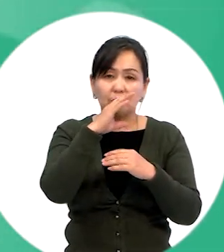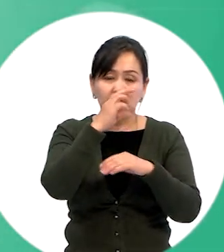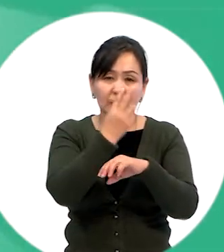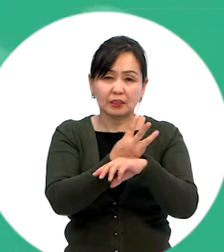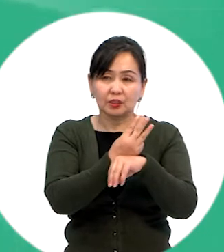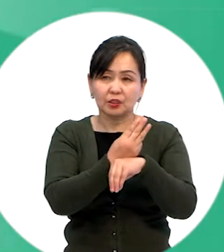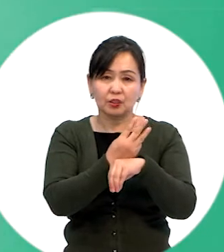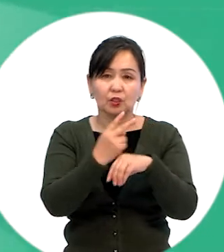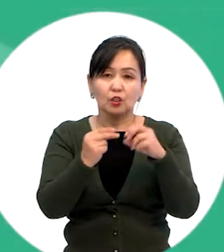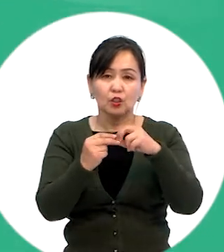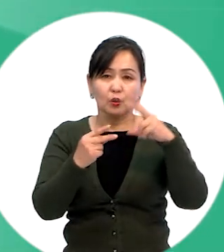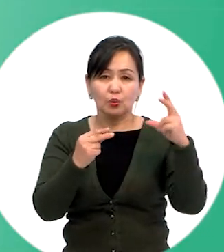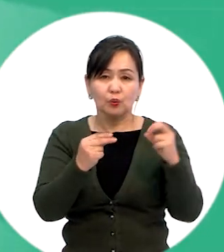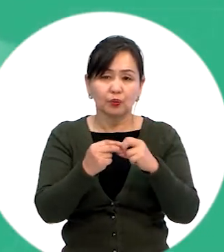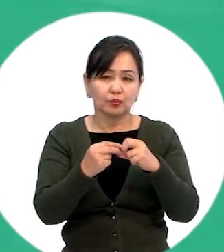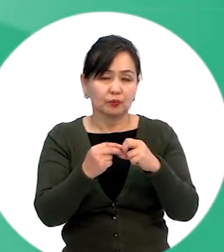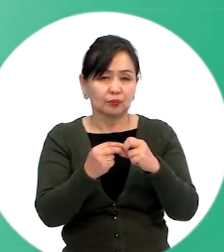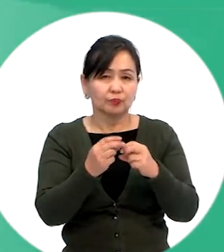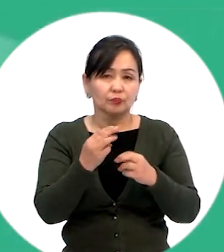урманжин, ловон,